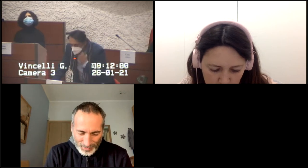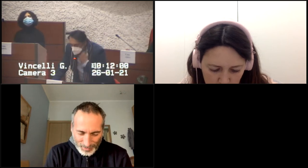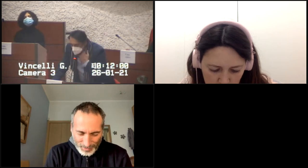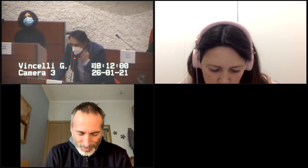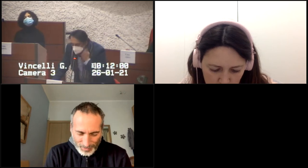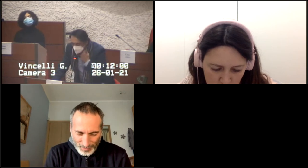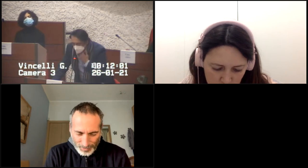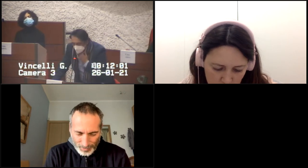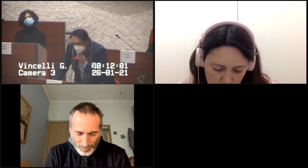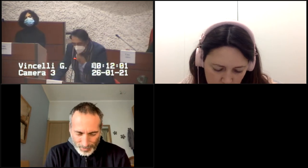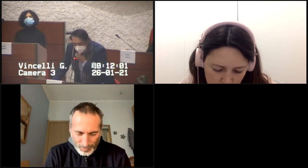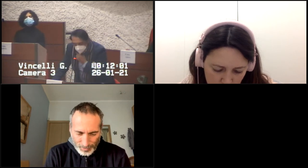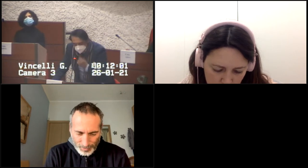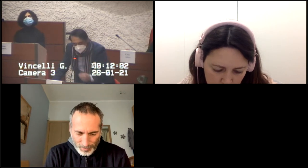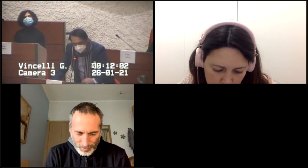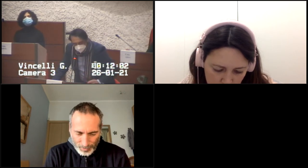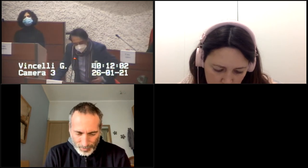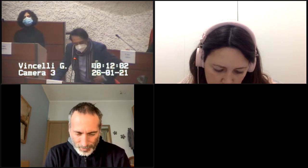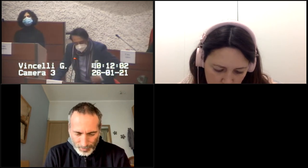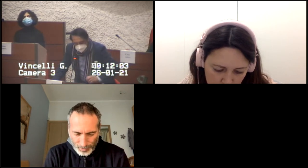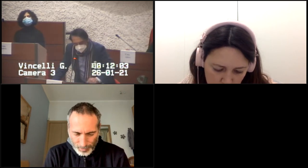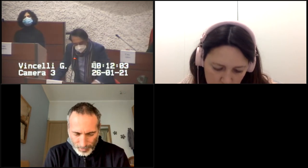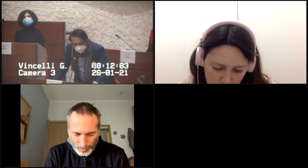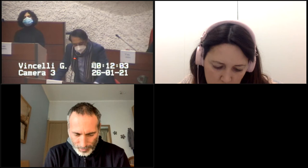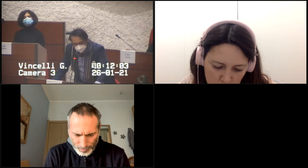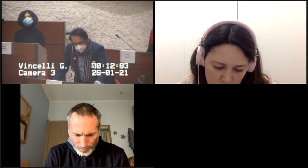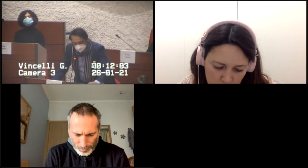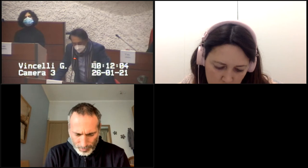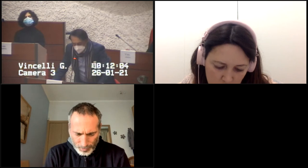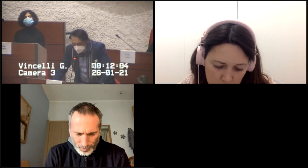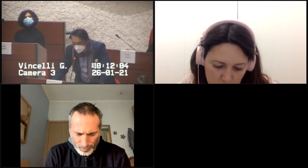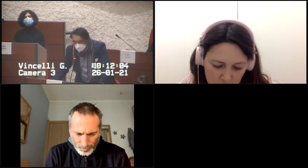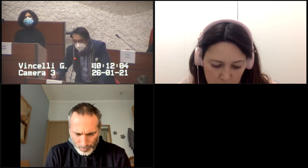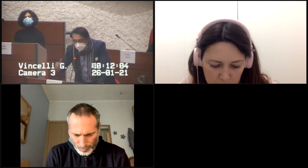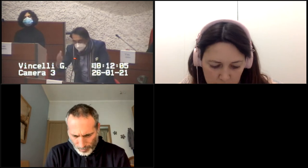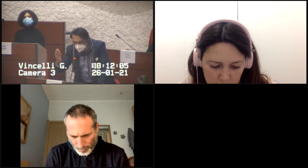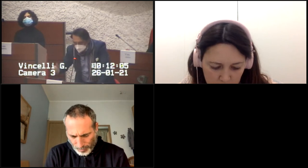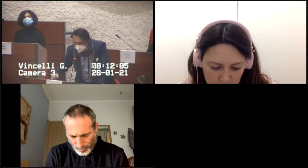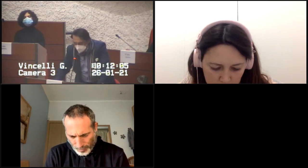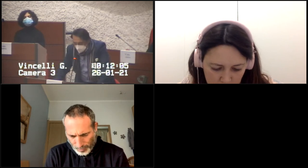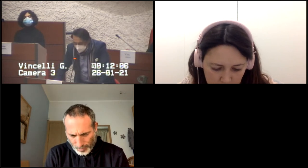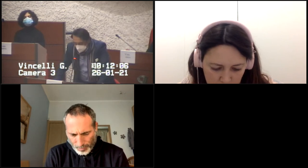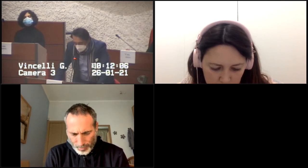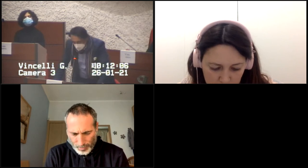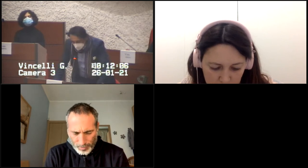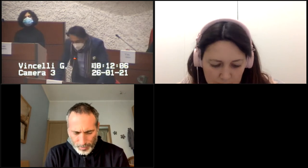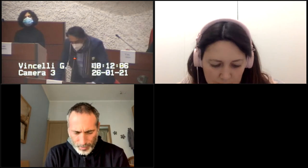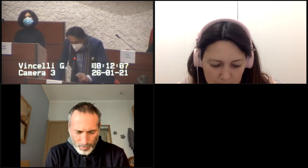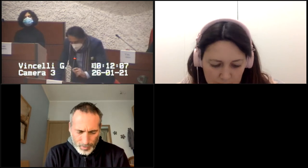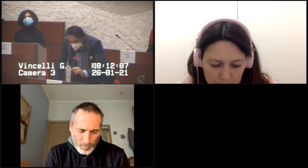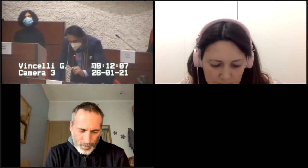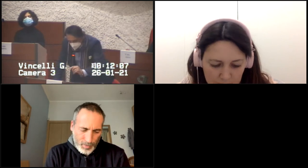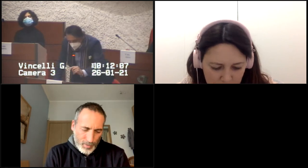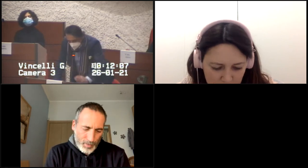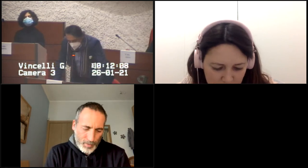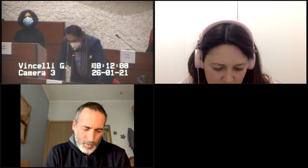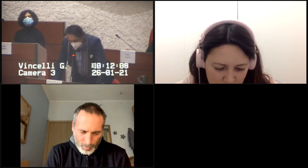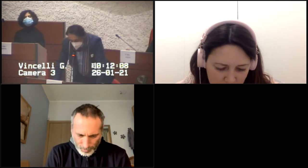brevissimo. Beh, diciamo che la regione gode di ottima salute, il governo no. Questo per dare una battuta